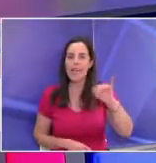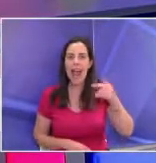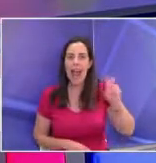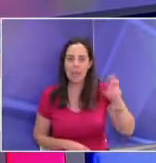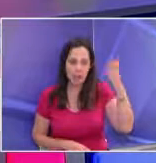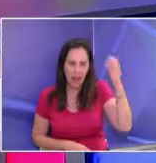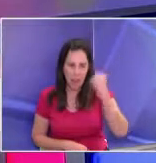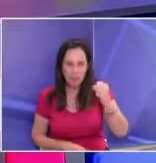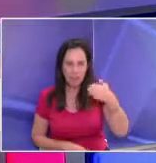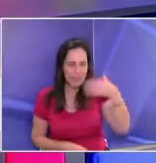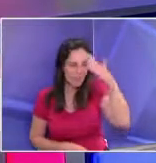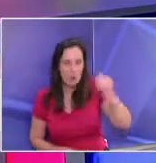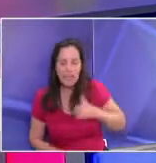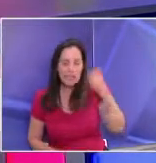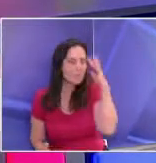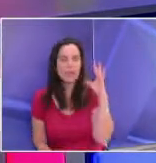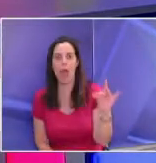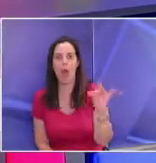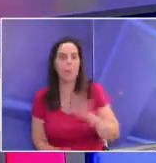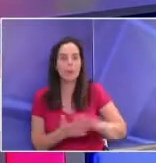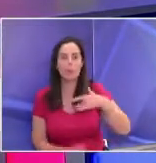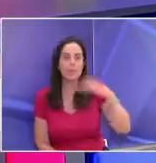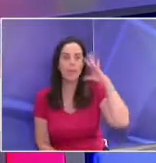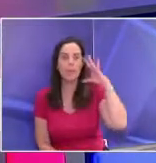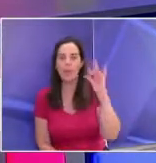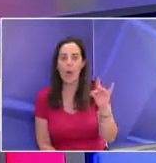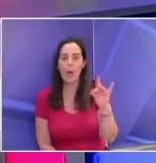מהצבא. אני הייתי בטראומה, פשוט בטראומה.